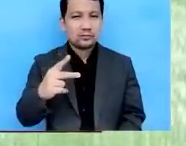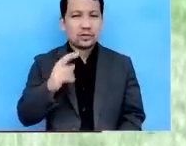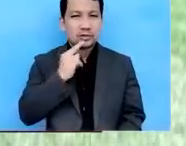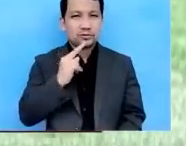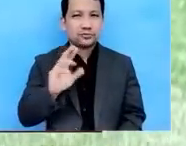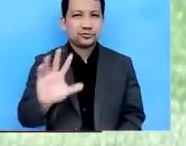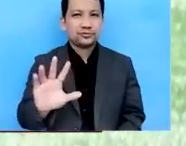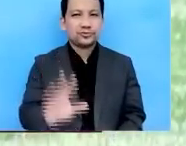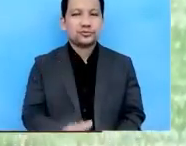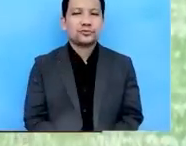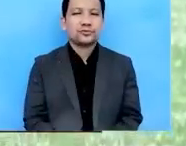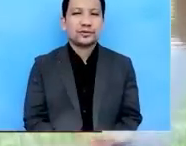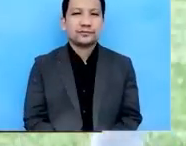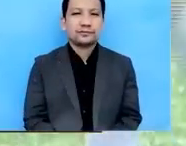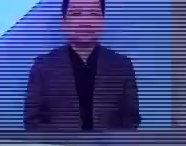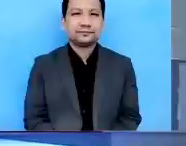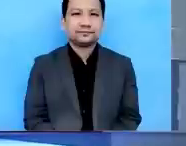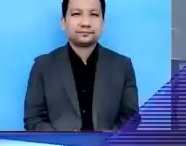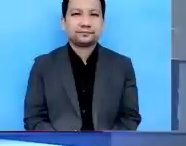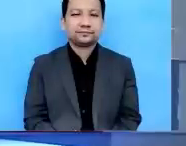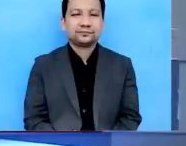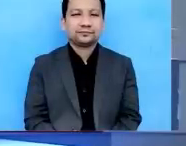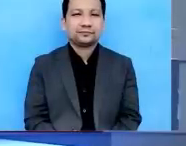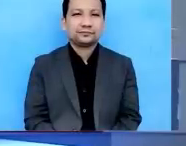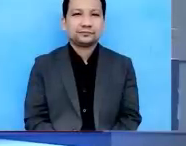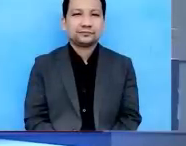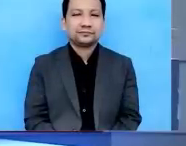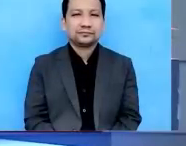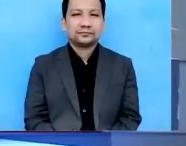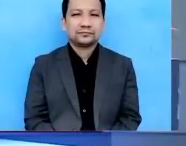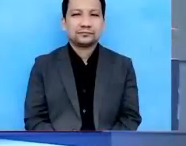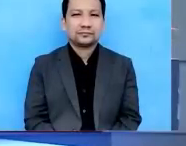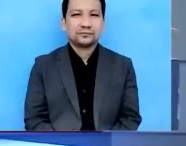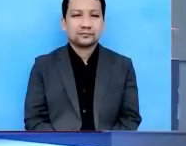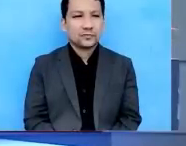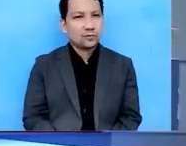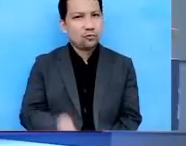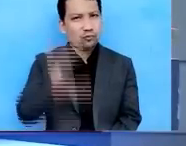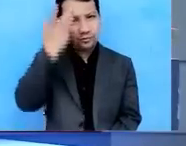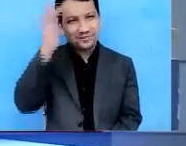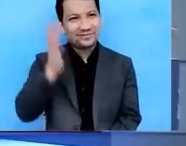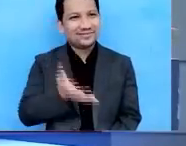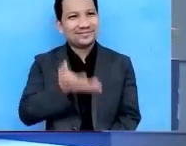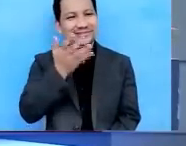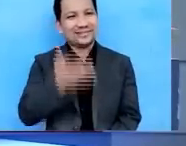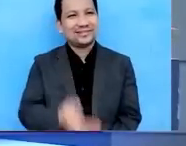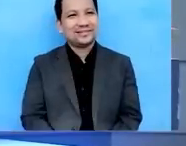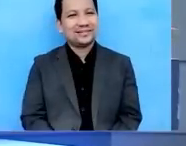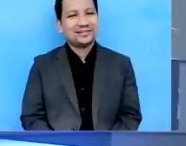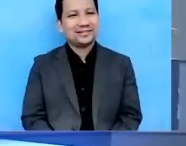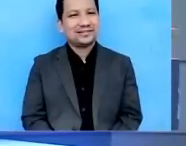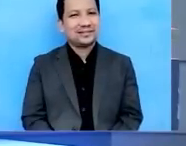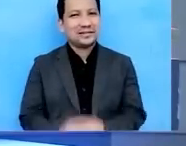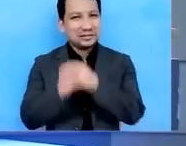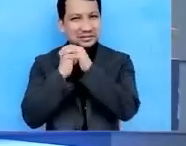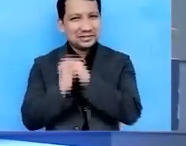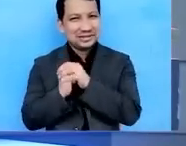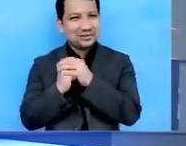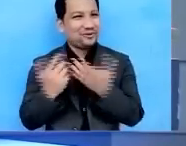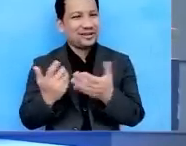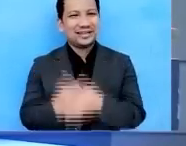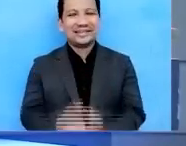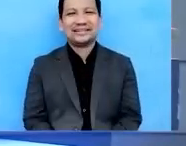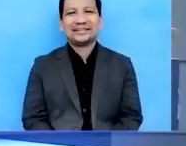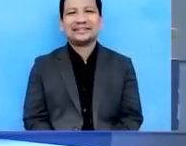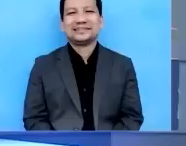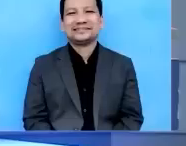Pangilinan, News 5. Galing pa nila, oh. Wala kayong wrestling. Grabe naman.